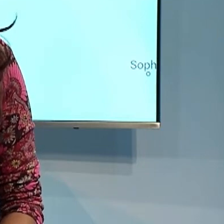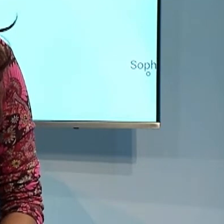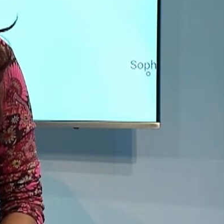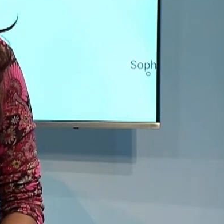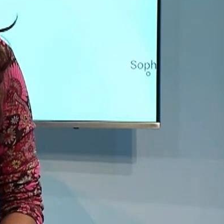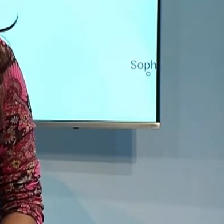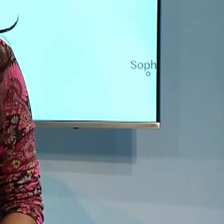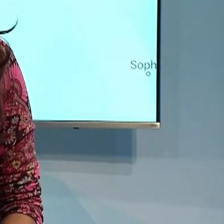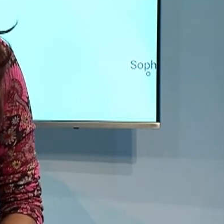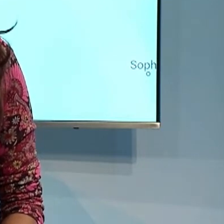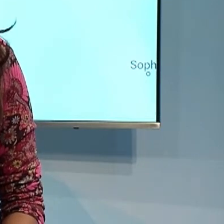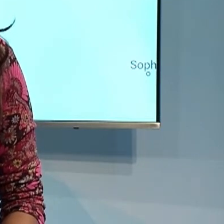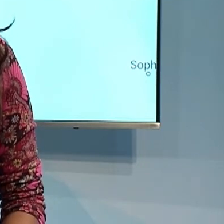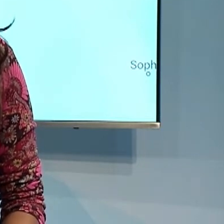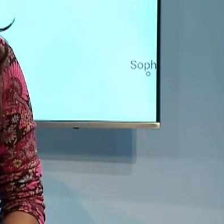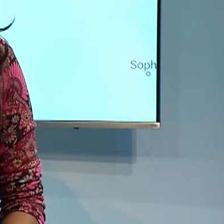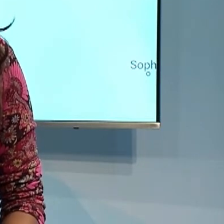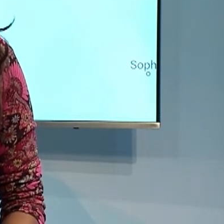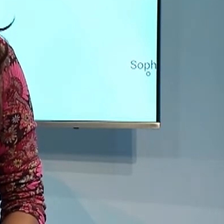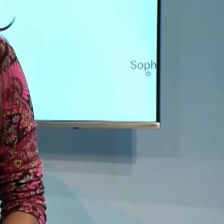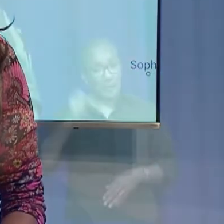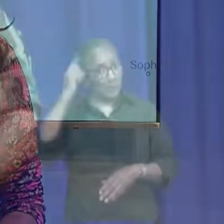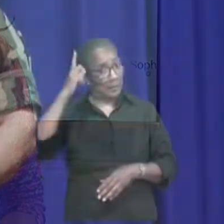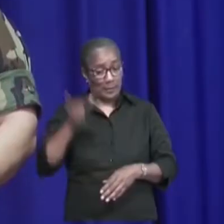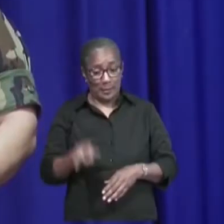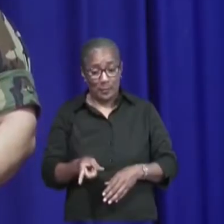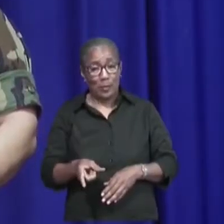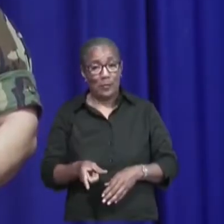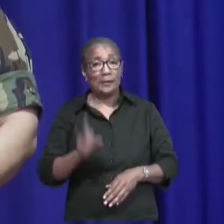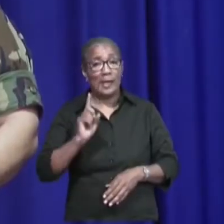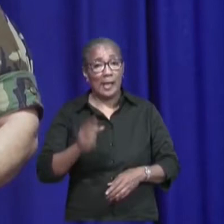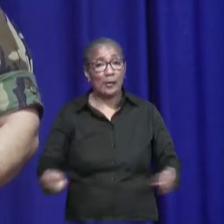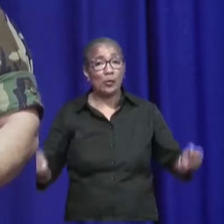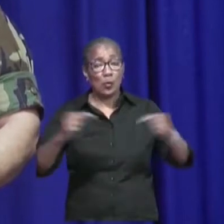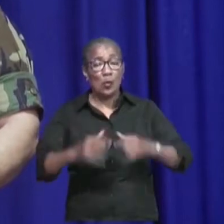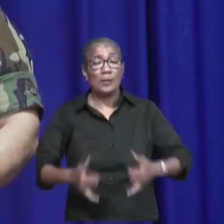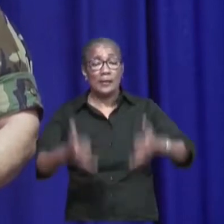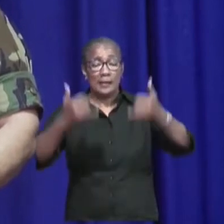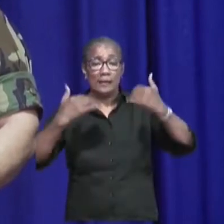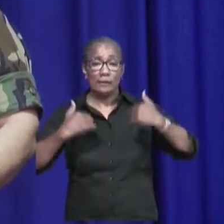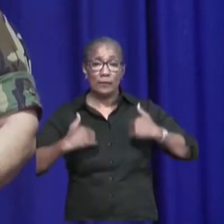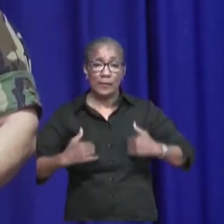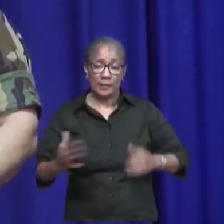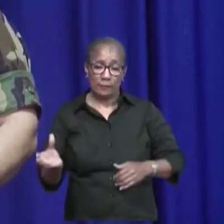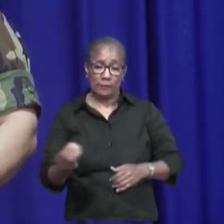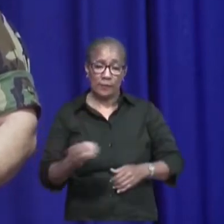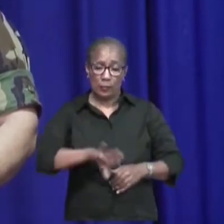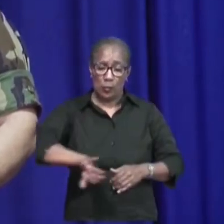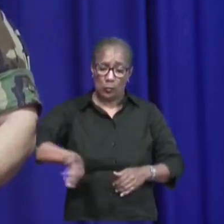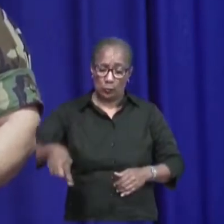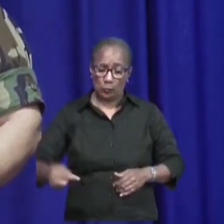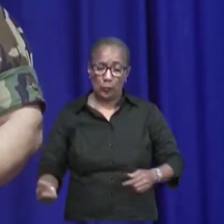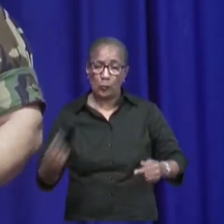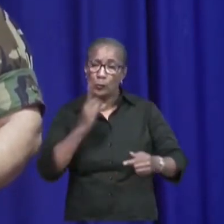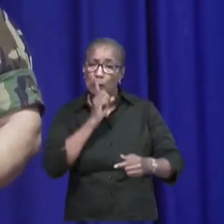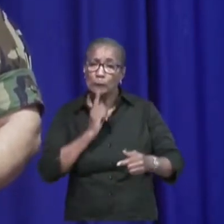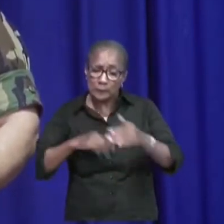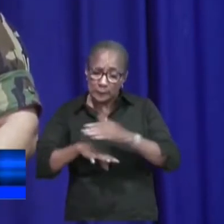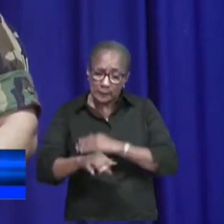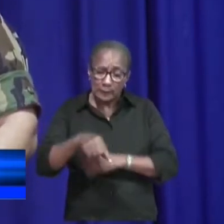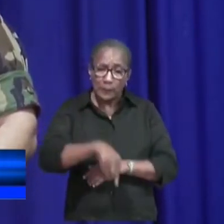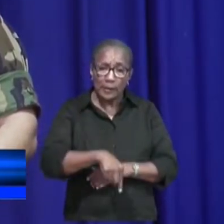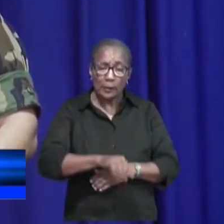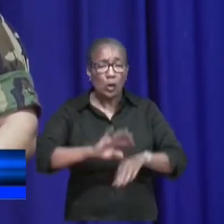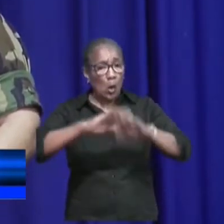het managementteam er zoveel aandacht aan. Er komen een heleboel mensen vanuit het oosten naar binnen.